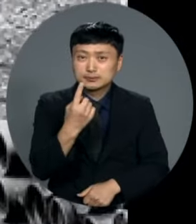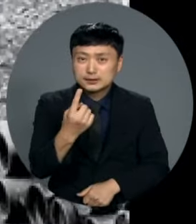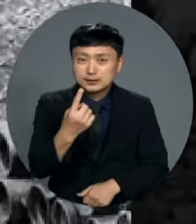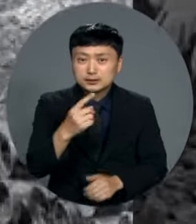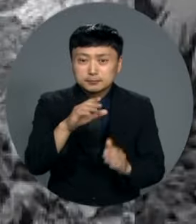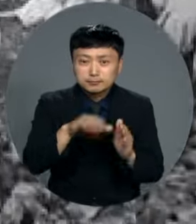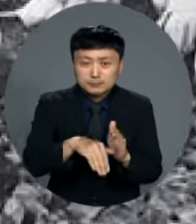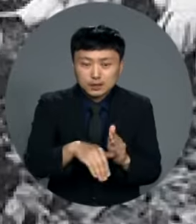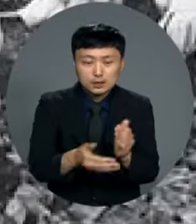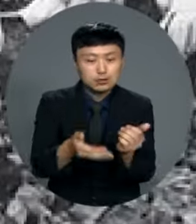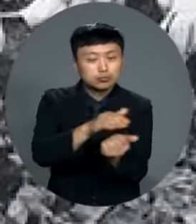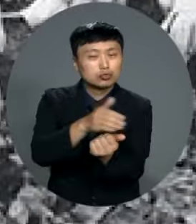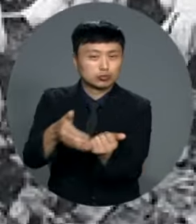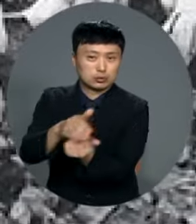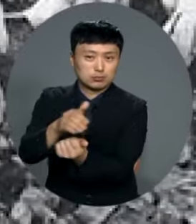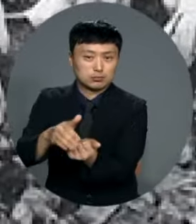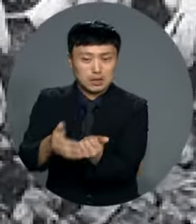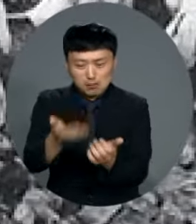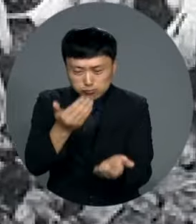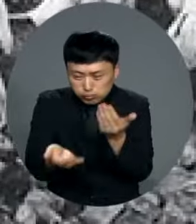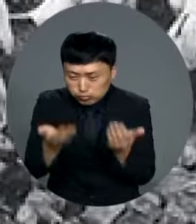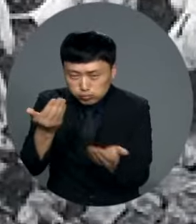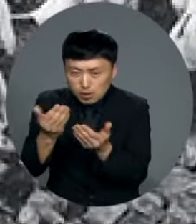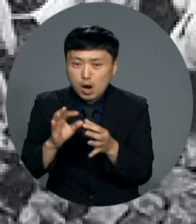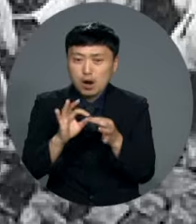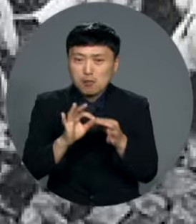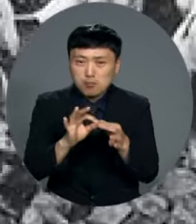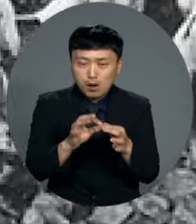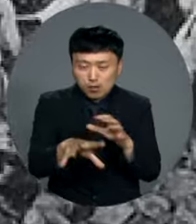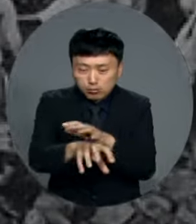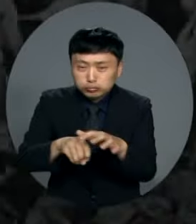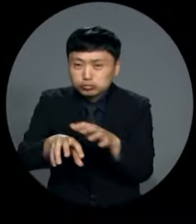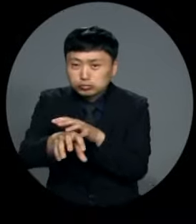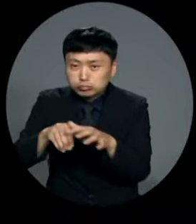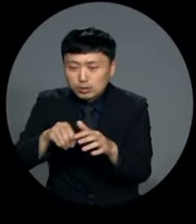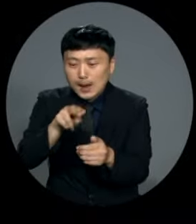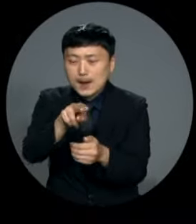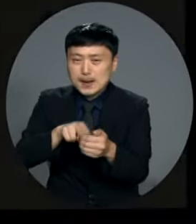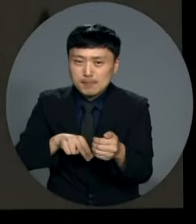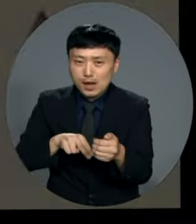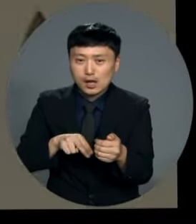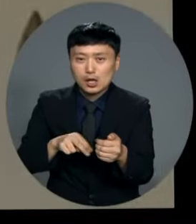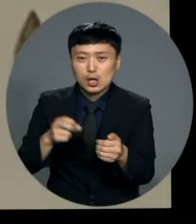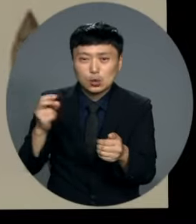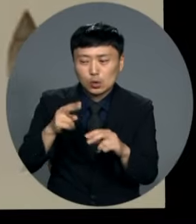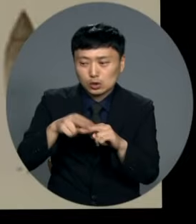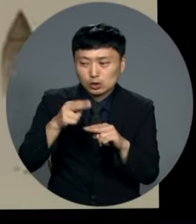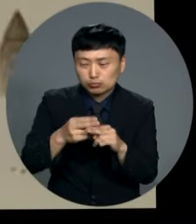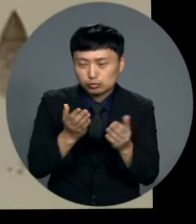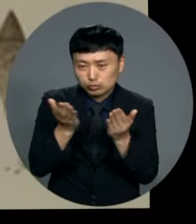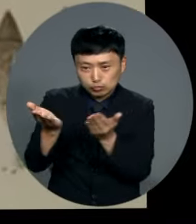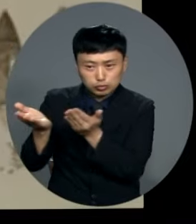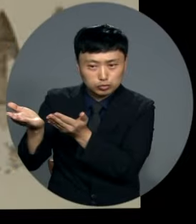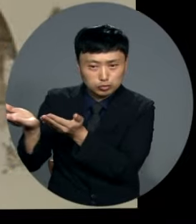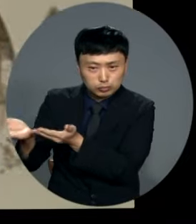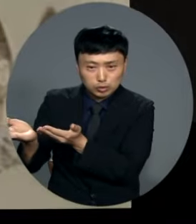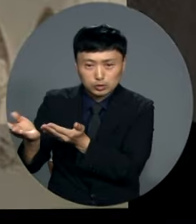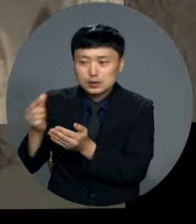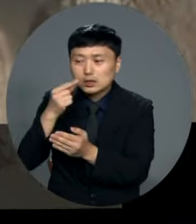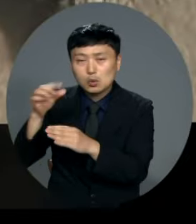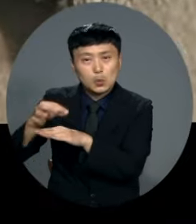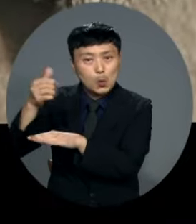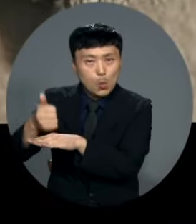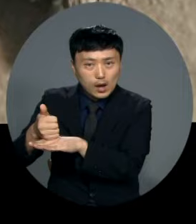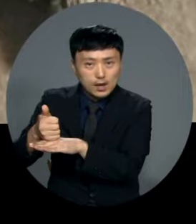금관총 발굴에도 관여를 하는 등 도구를 하고 도구란 유물을 팔거나 고관들에 선물하는 식으로 총독부